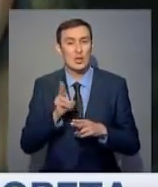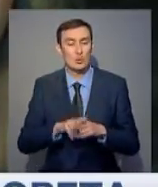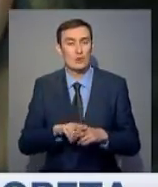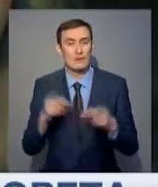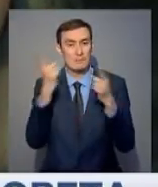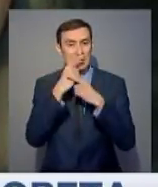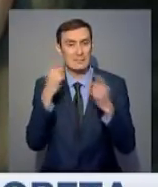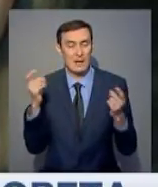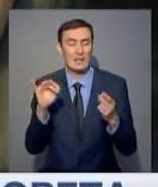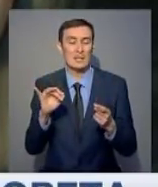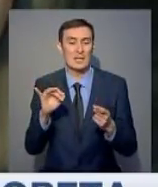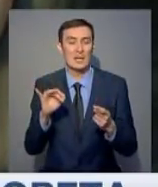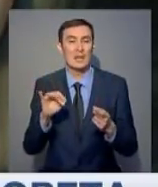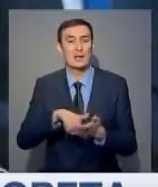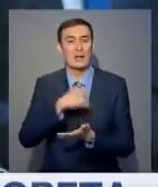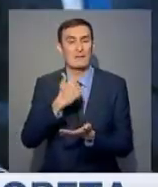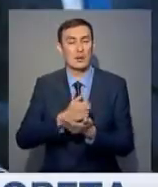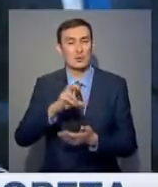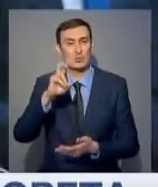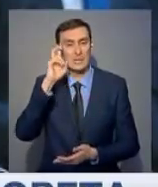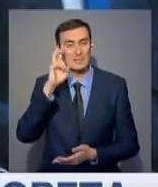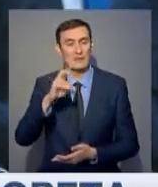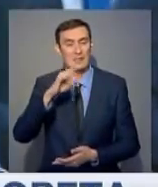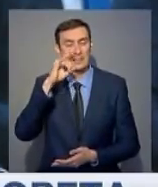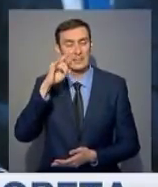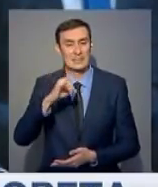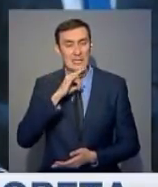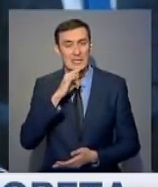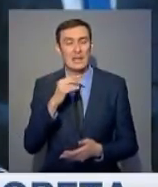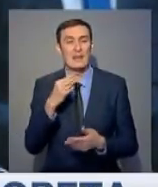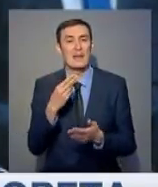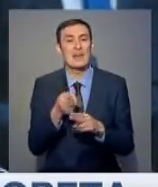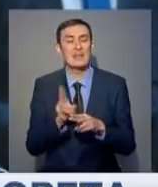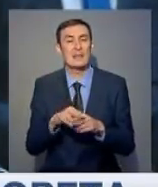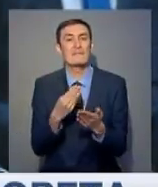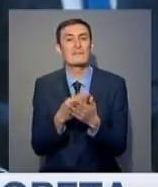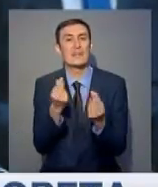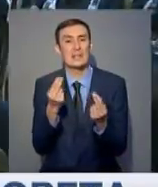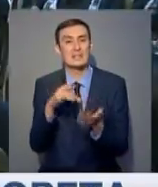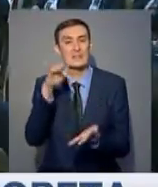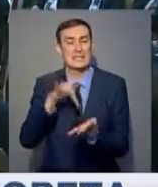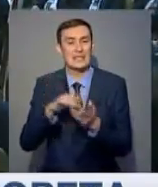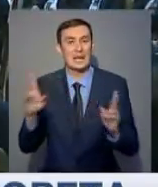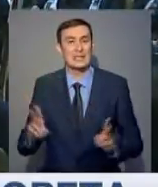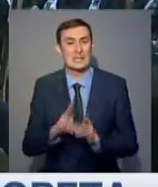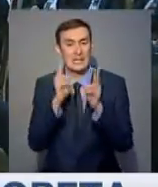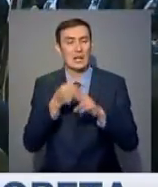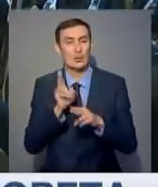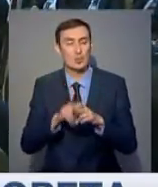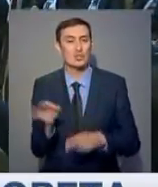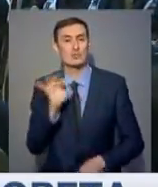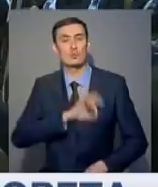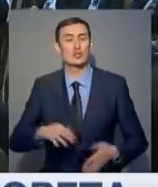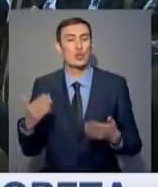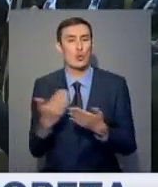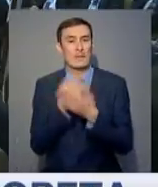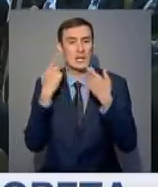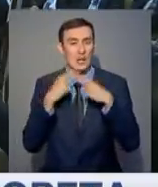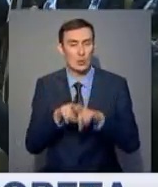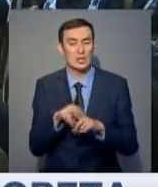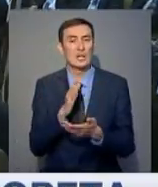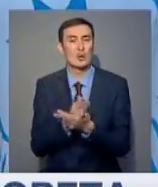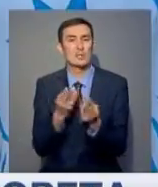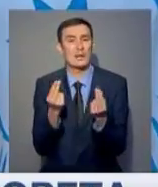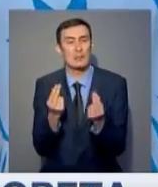призвал использовать президент казахстана речь о международном финансовом центре астана в котором используются новые технологии концентрируется